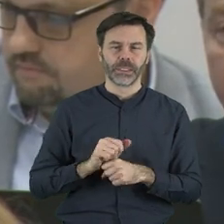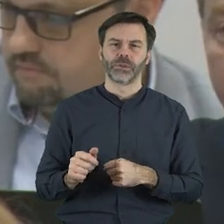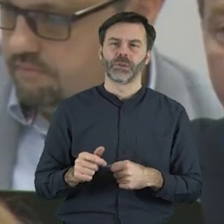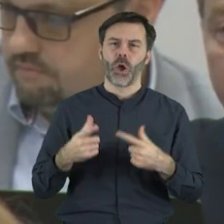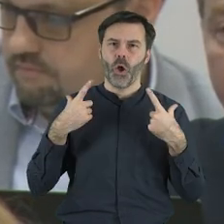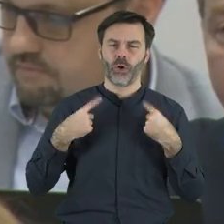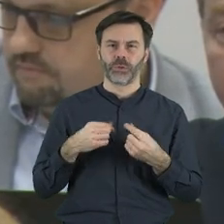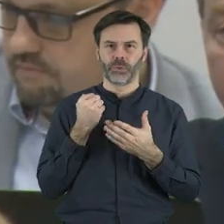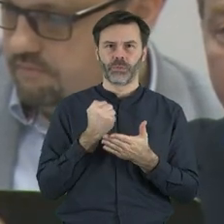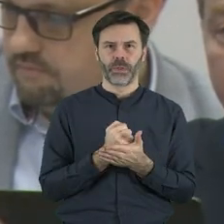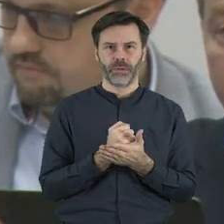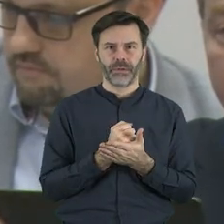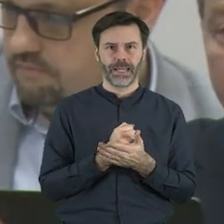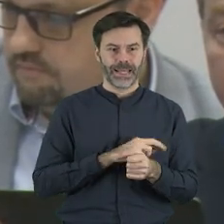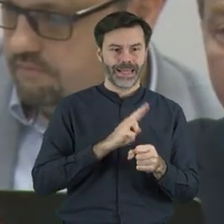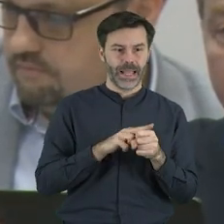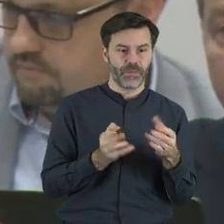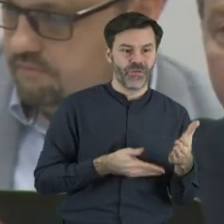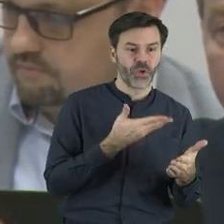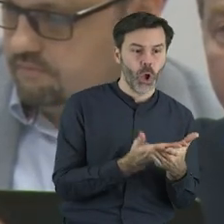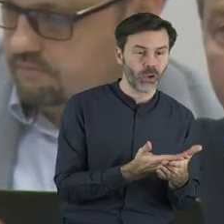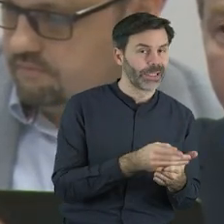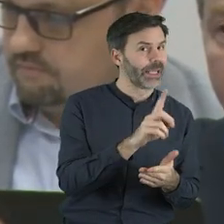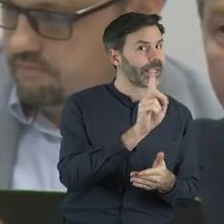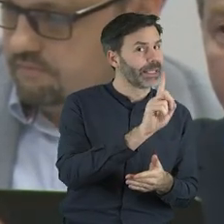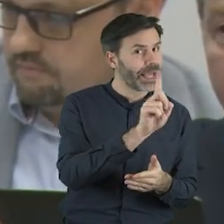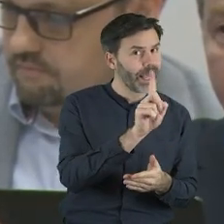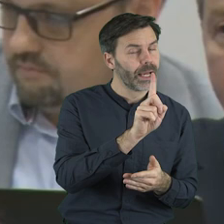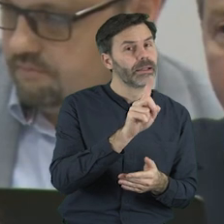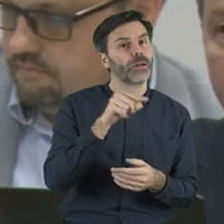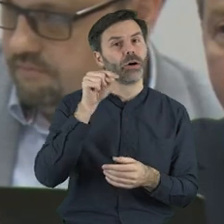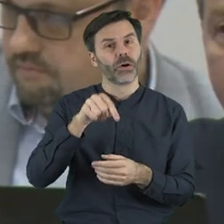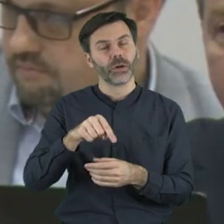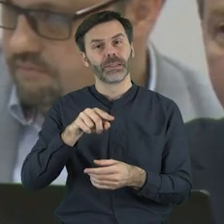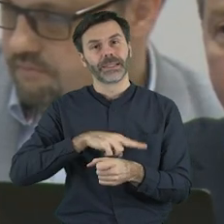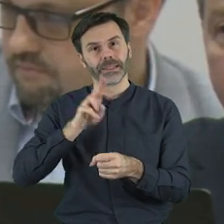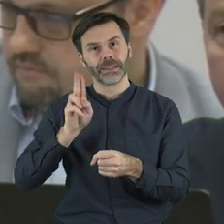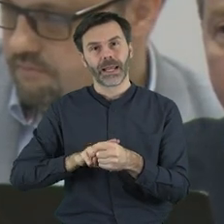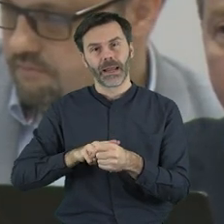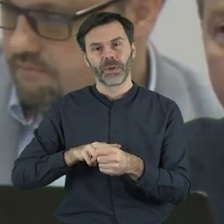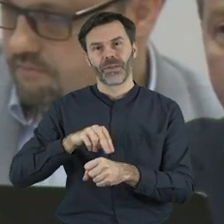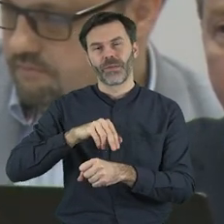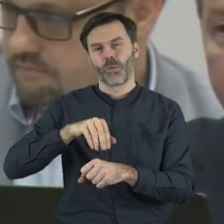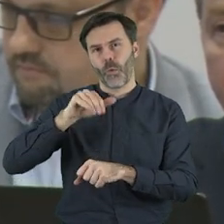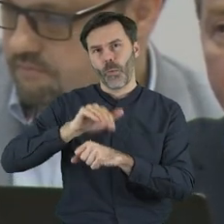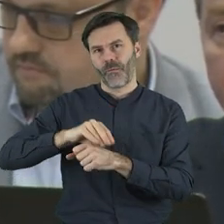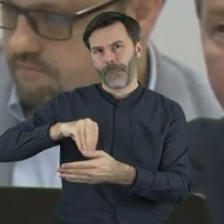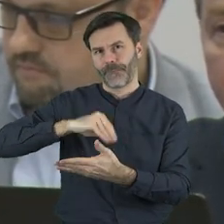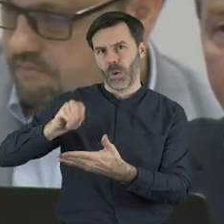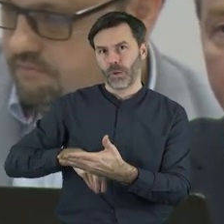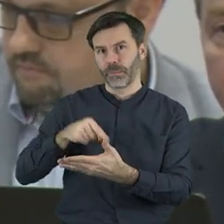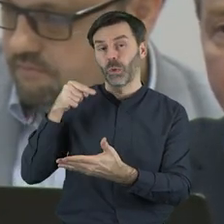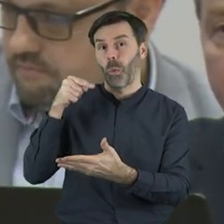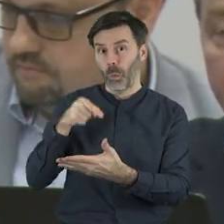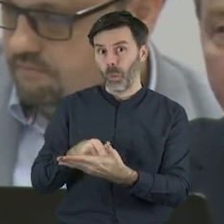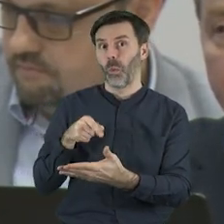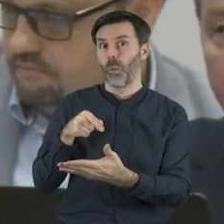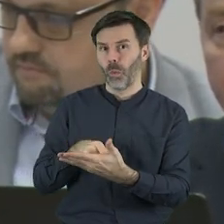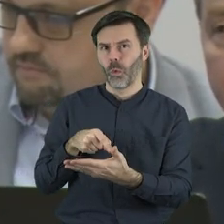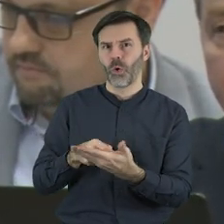umowy. I tak też się stało, szanowni państwo. Wszystkie umowy zostały podpisane ze stowarzyszeniami, które posiadają osobowość